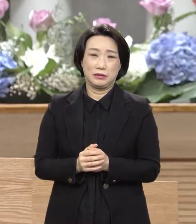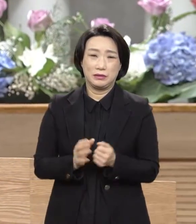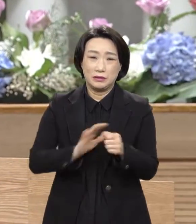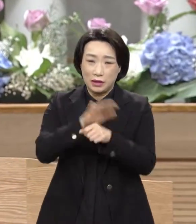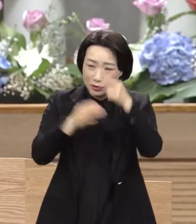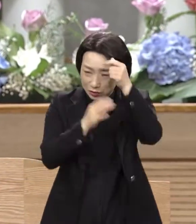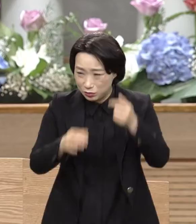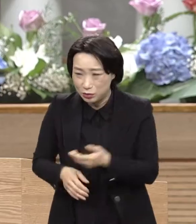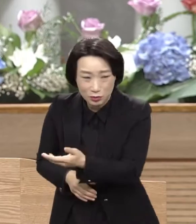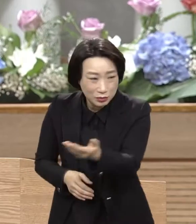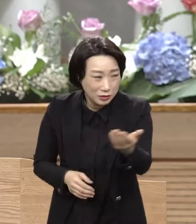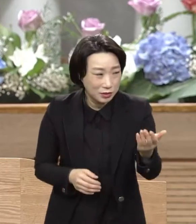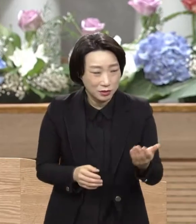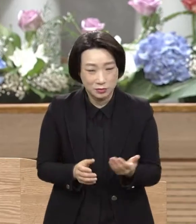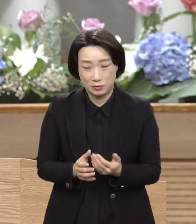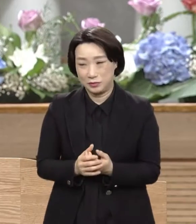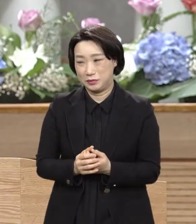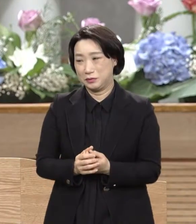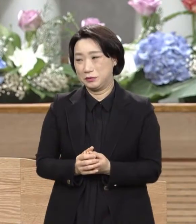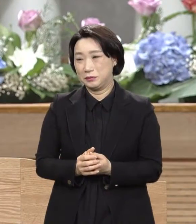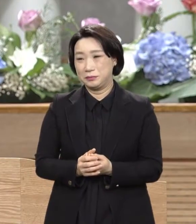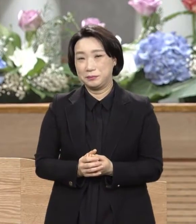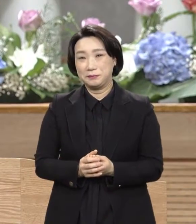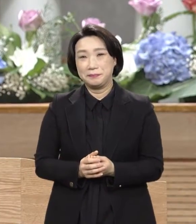사랑하는 성도 여러분,